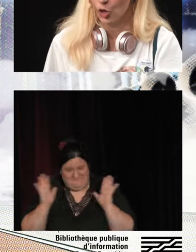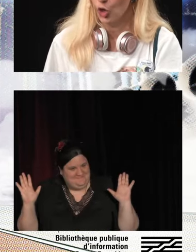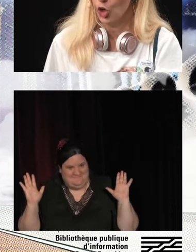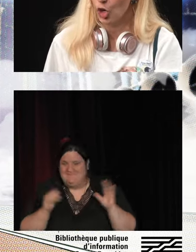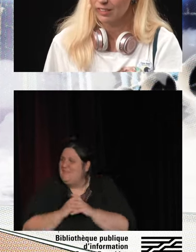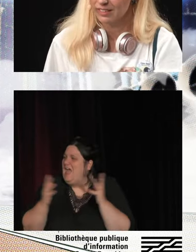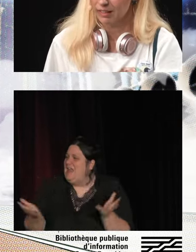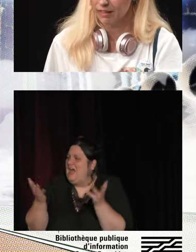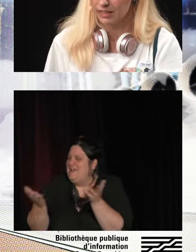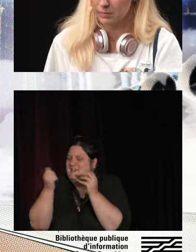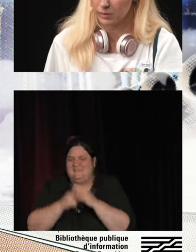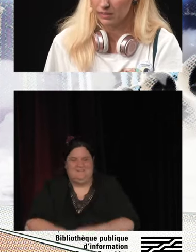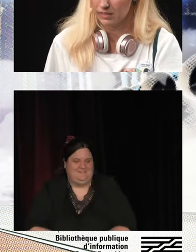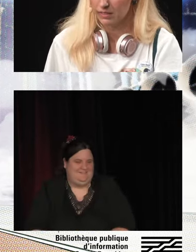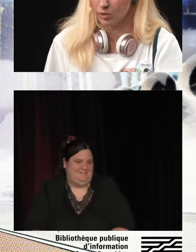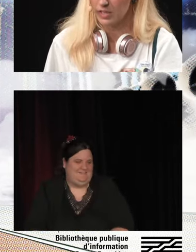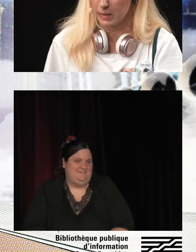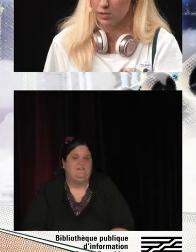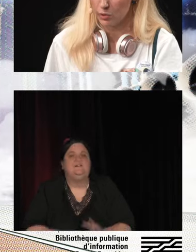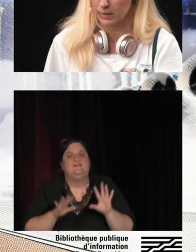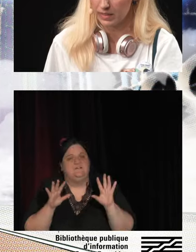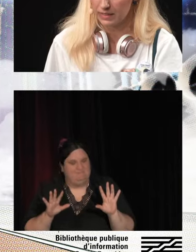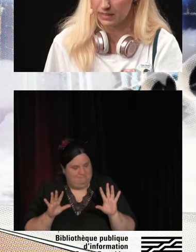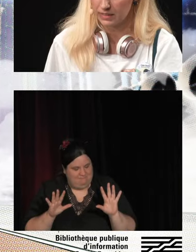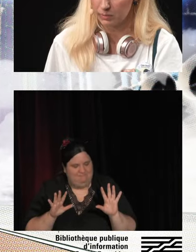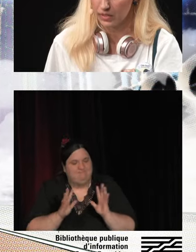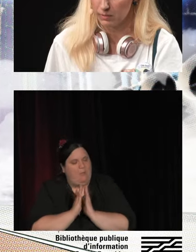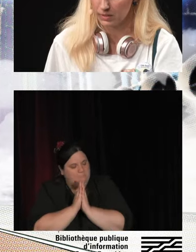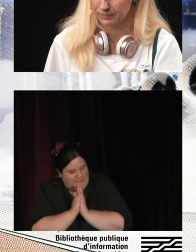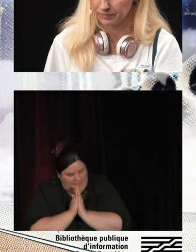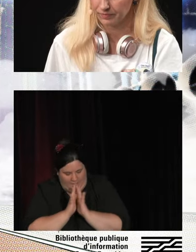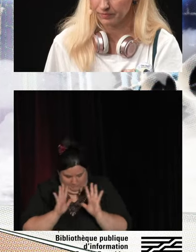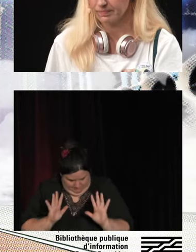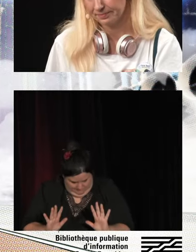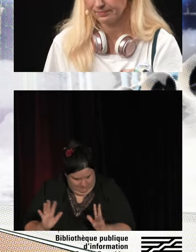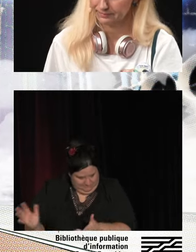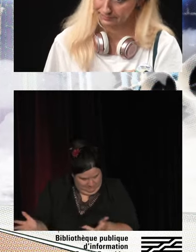Oh. Allez, bon, on respecte le lieu de prière, hein, comme d'hab.